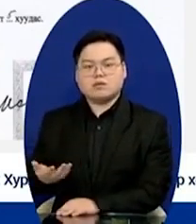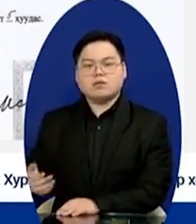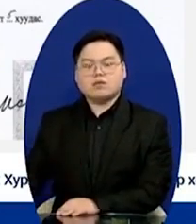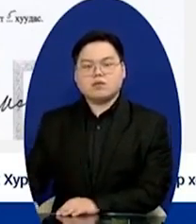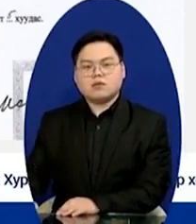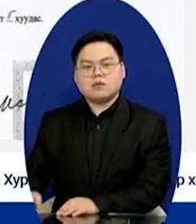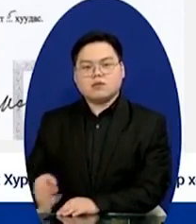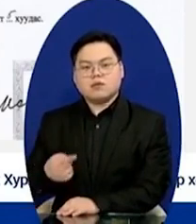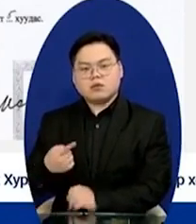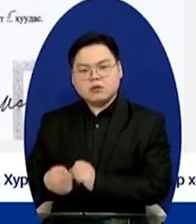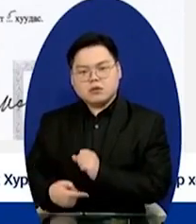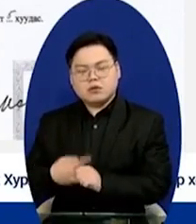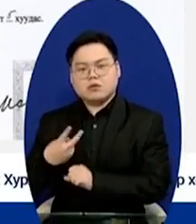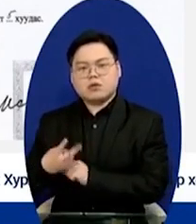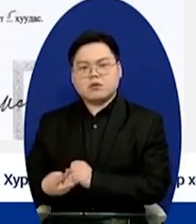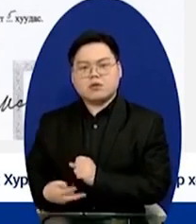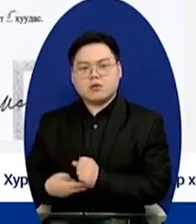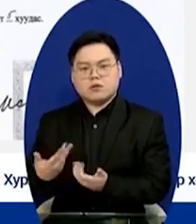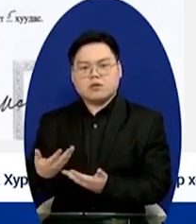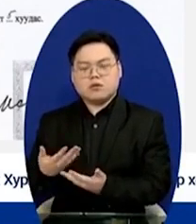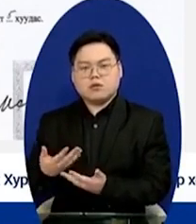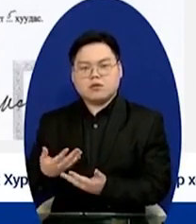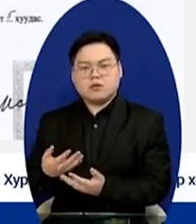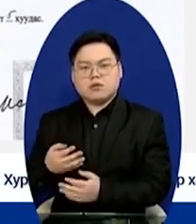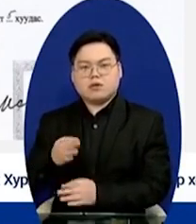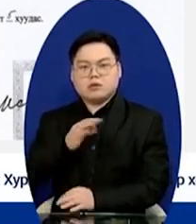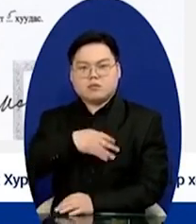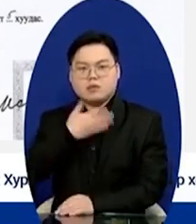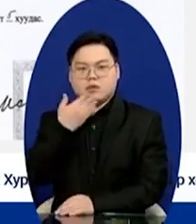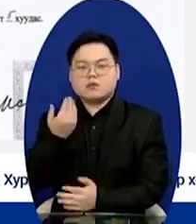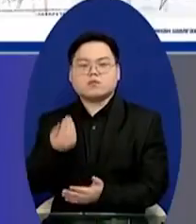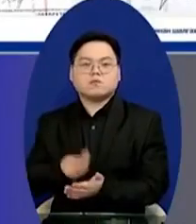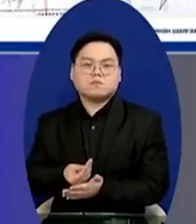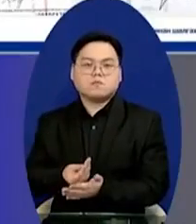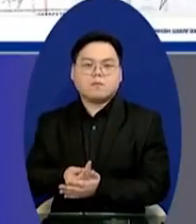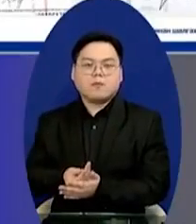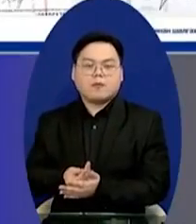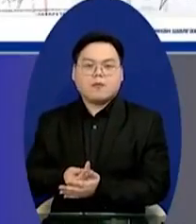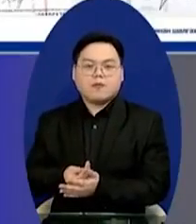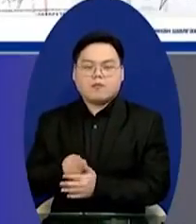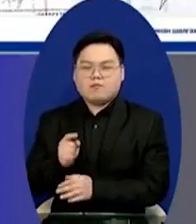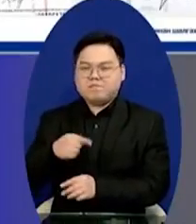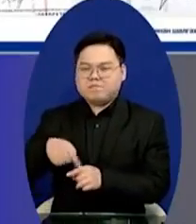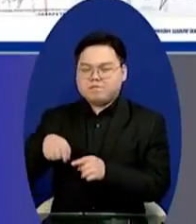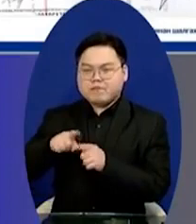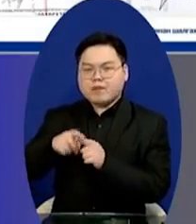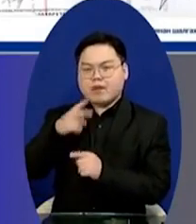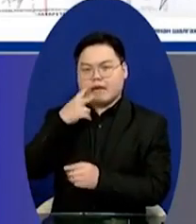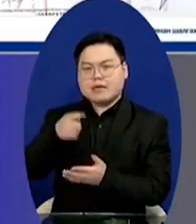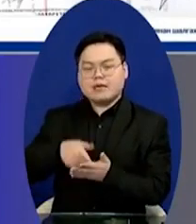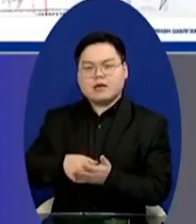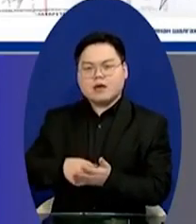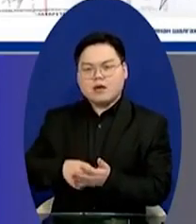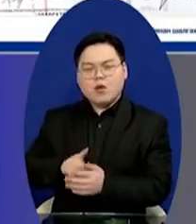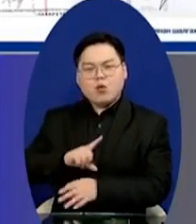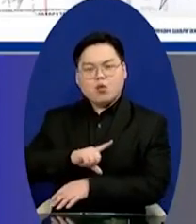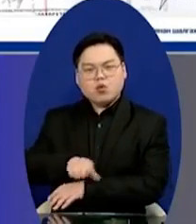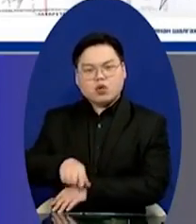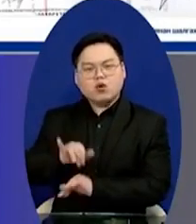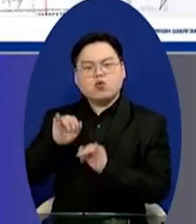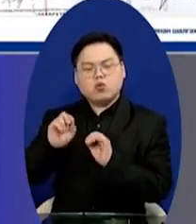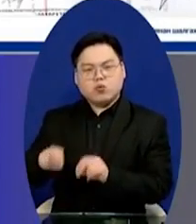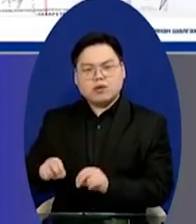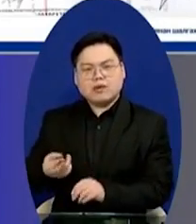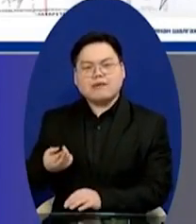Хэдэн жилийн дараа. За тэгэнгүүт энэ дээр одоо бүр дахиж үүсэх шаардлага ус энэ яахаараа ингэж уцдаг юм бэ гэдэг